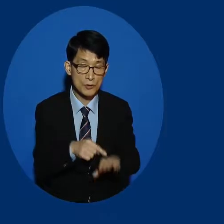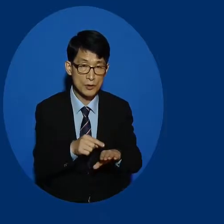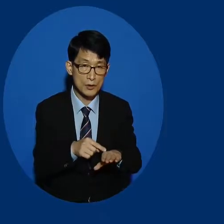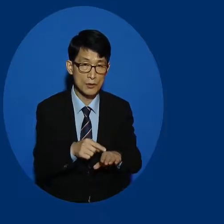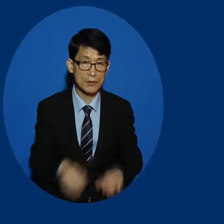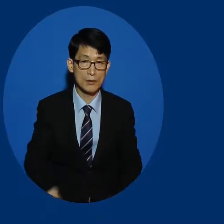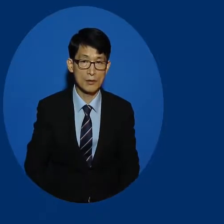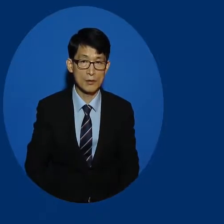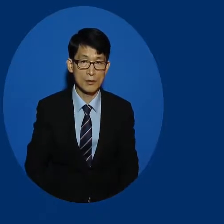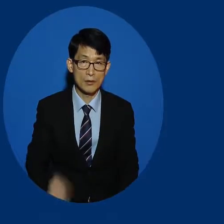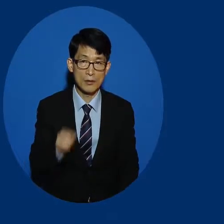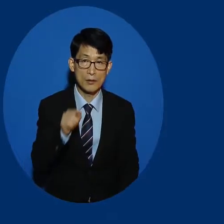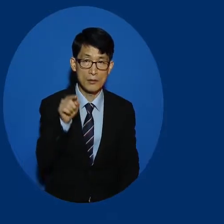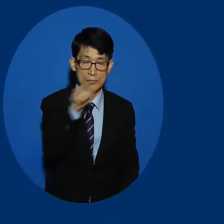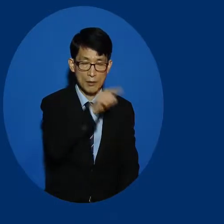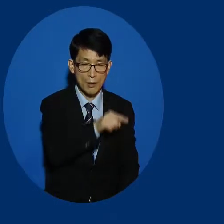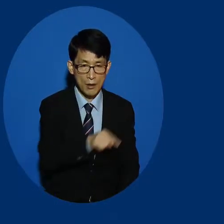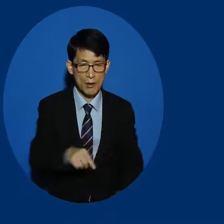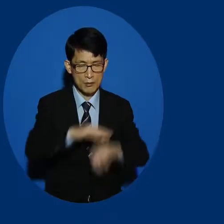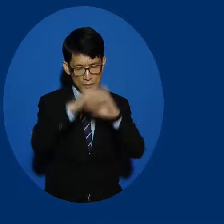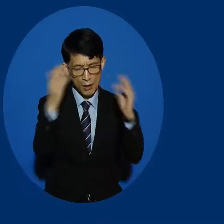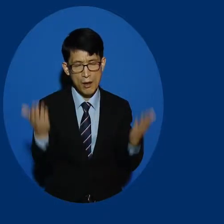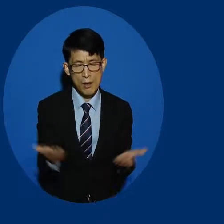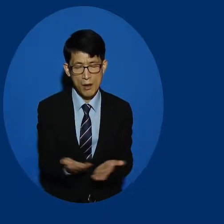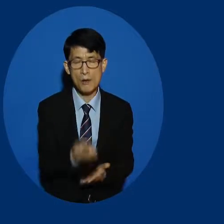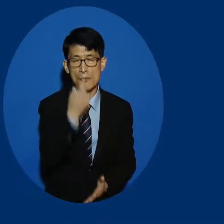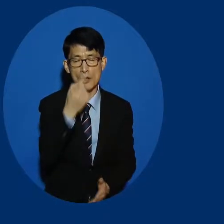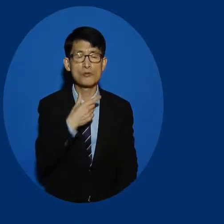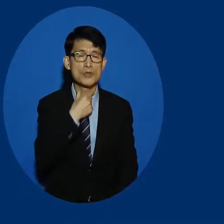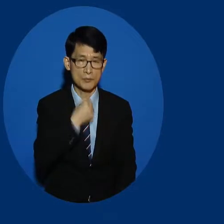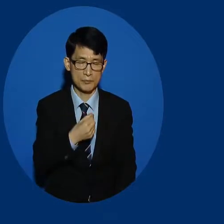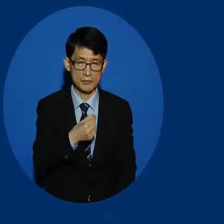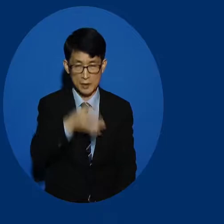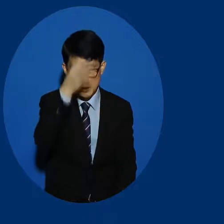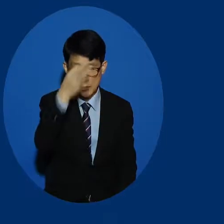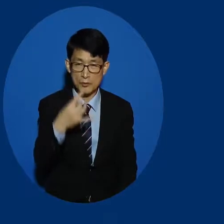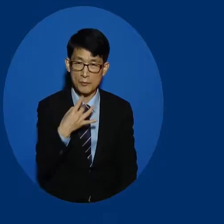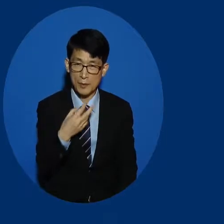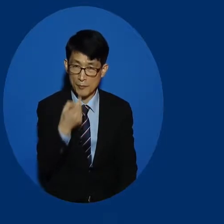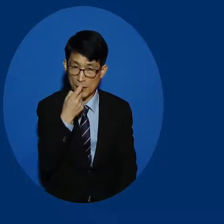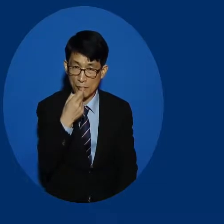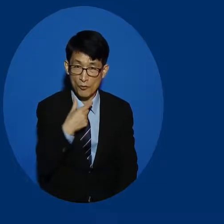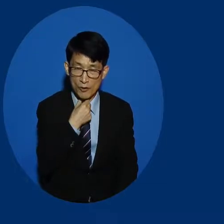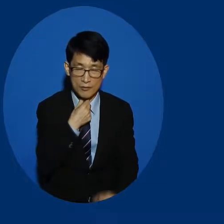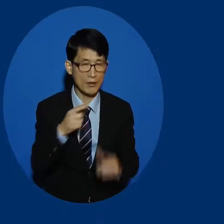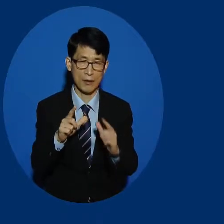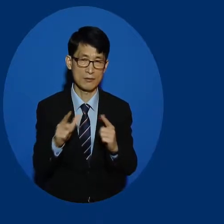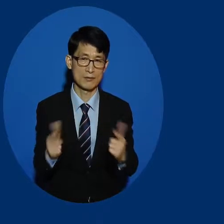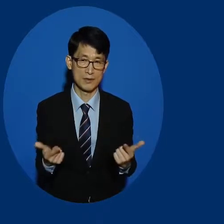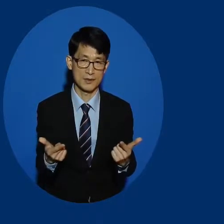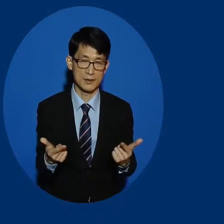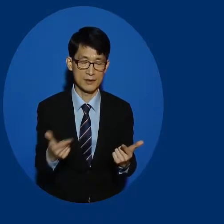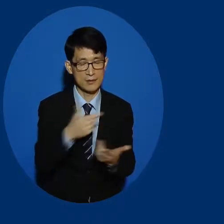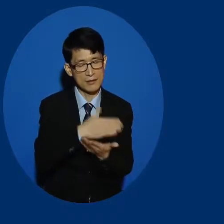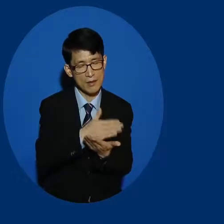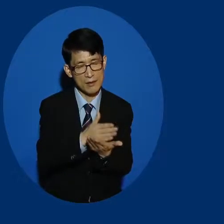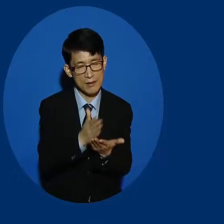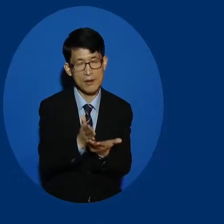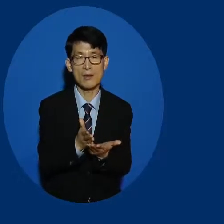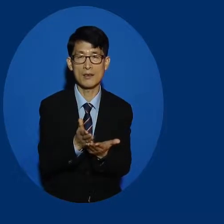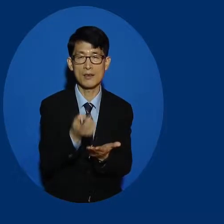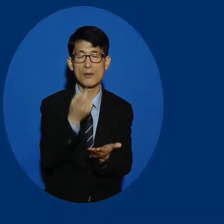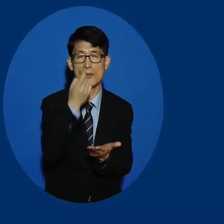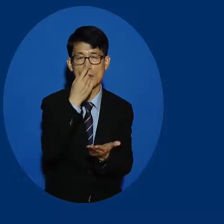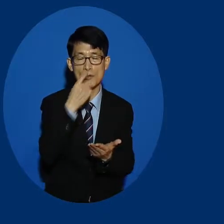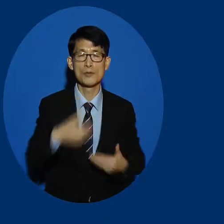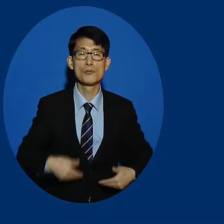거의 모두 높게 나타나고 있거든요. 이러한 부분들에 대한 프로그램의 다양성들을 우리가